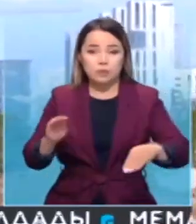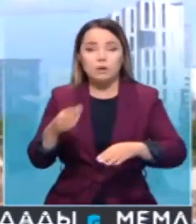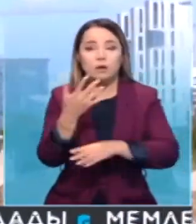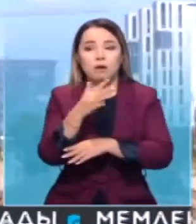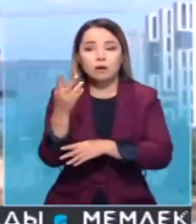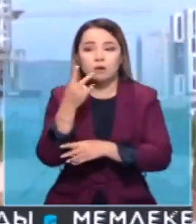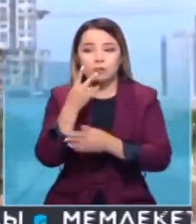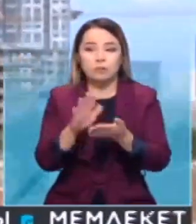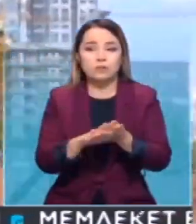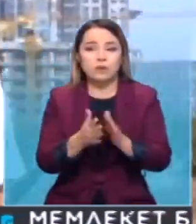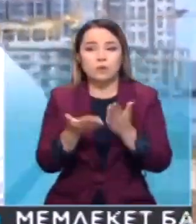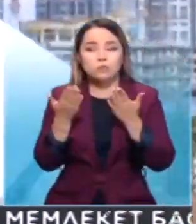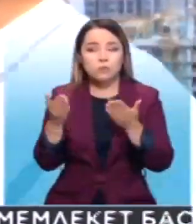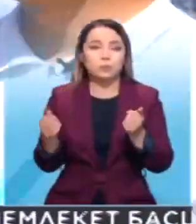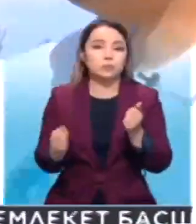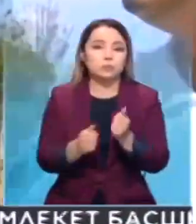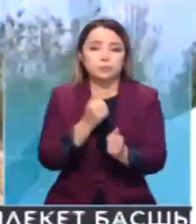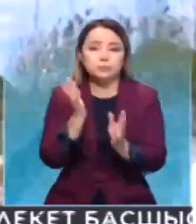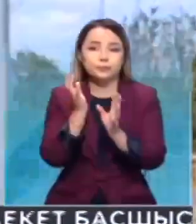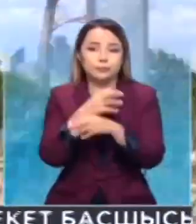талдардың қазіргі жағдайы осындай.